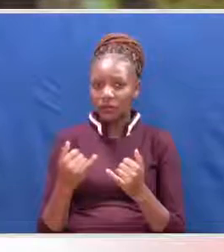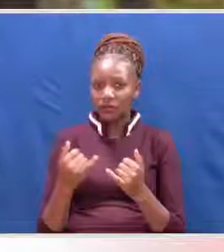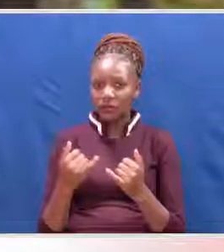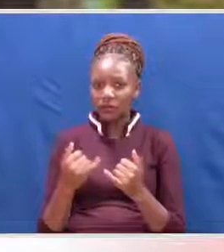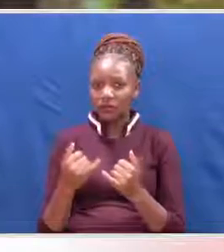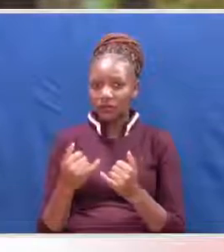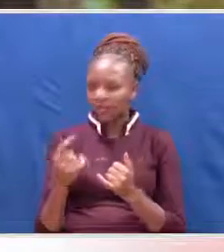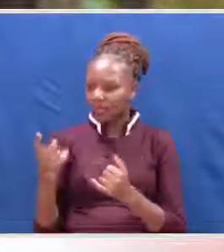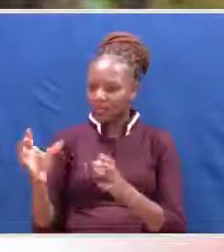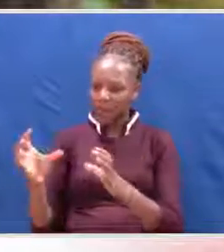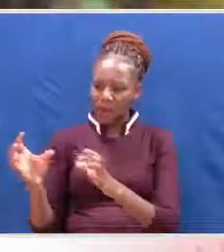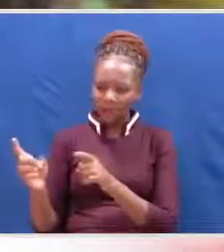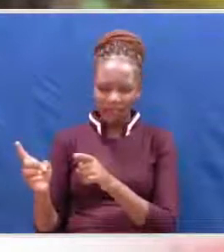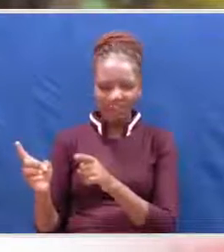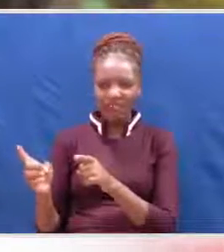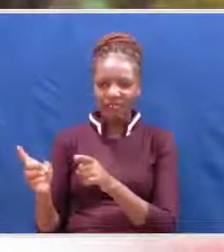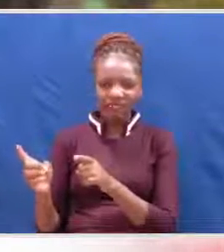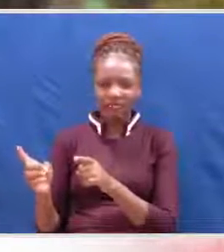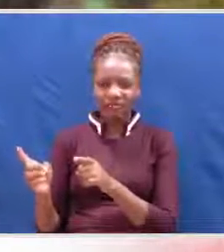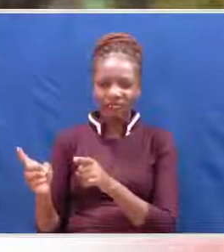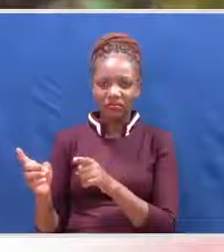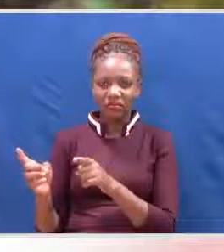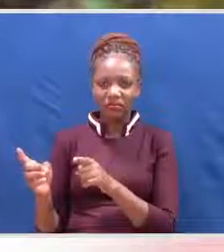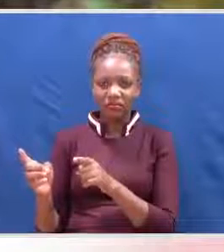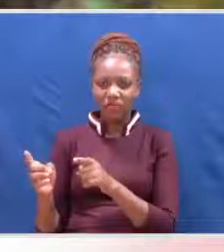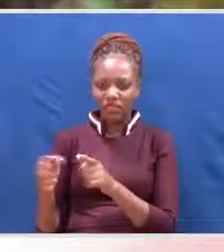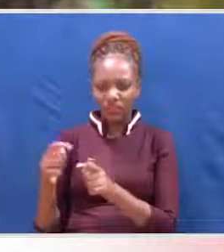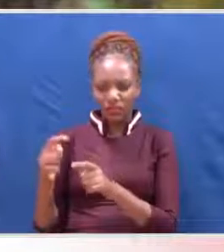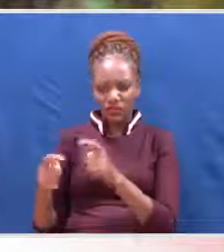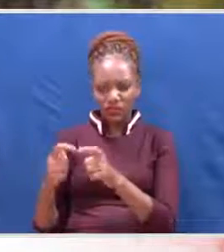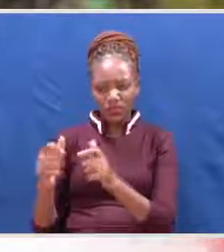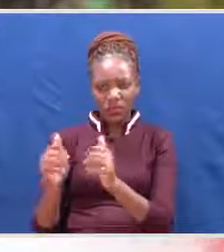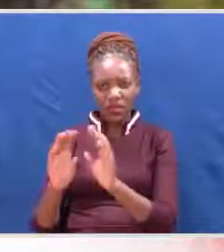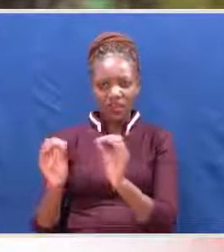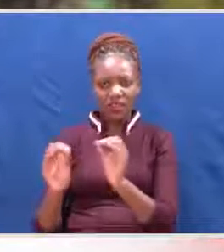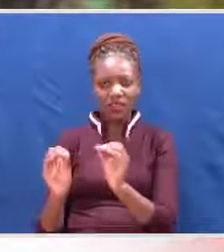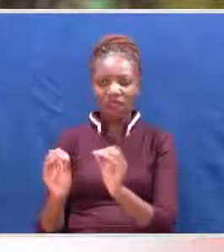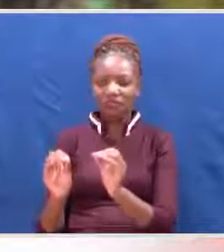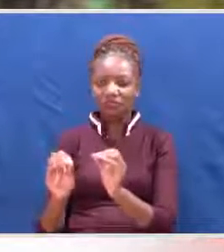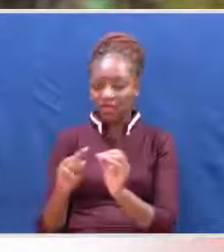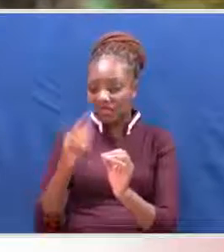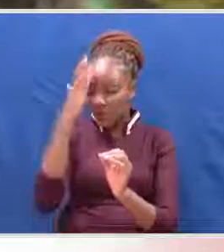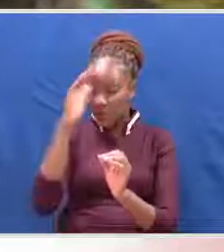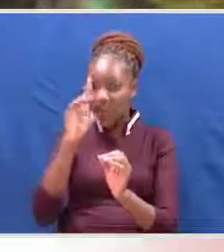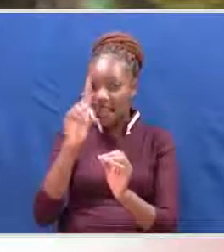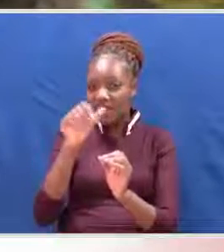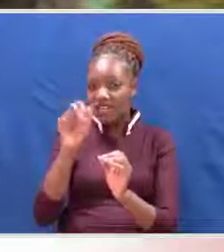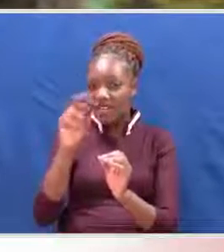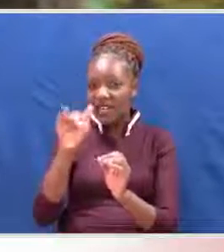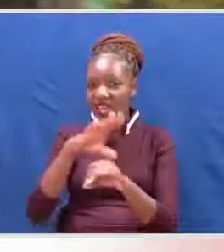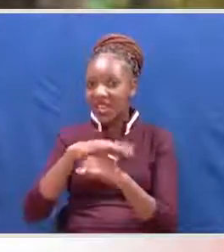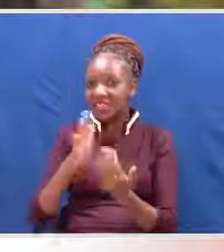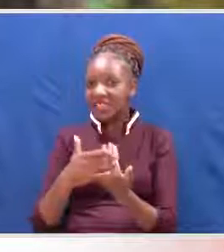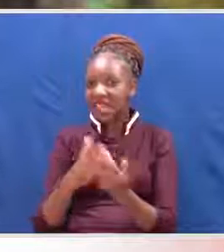kampuni vile ilikuwa hiyo time kampuni ilikuwa pia iende vizuri, so hakuna mtu angemshughulikia pia juu kila mtu unapata pia watu wale walikuwa hapo pia